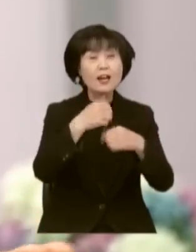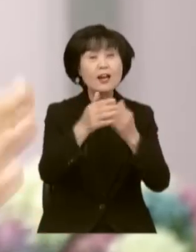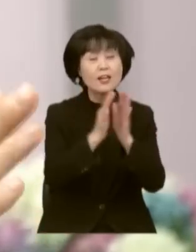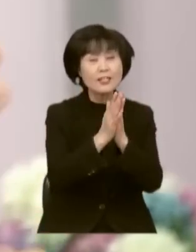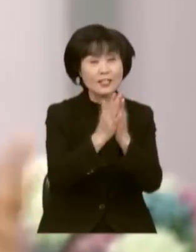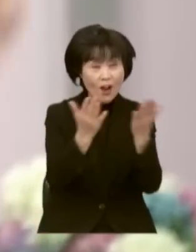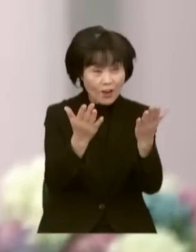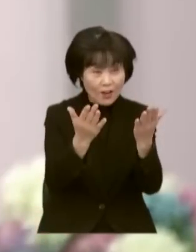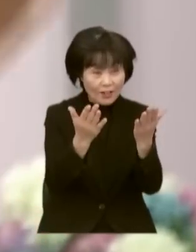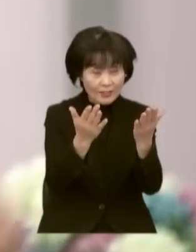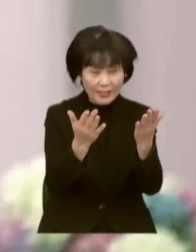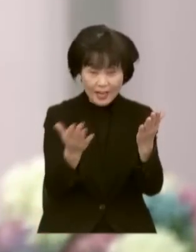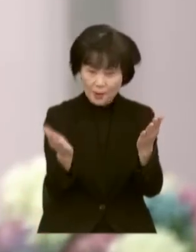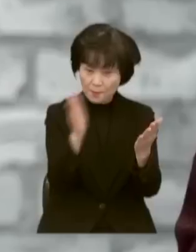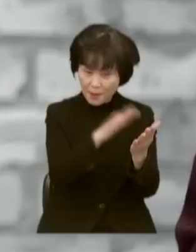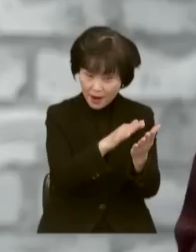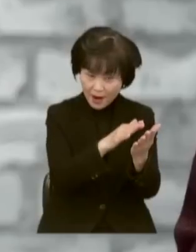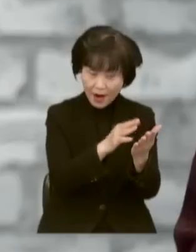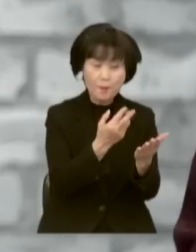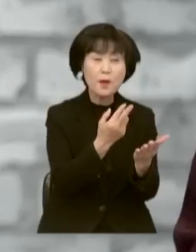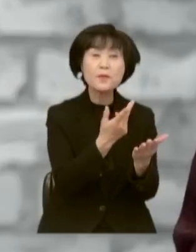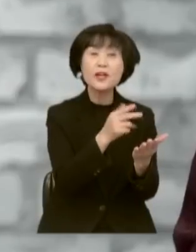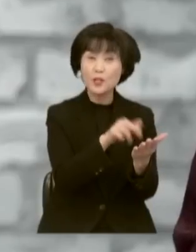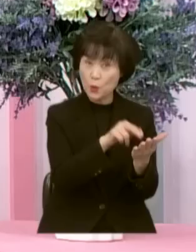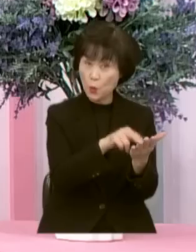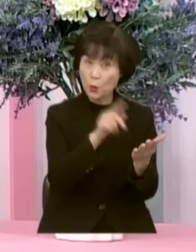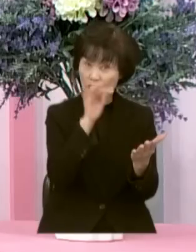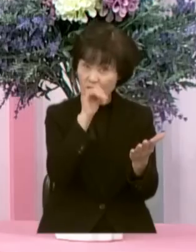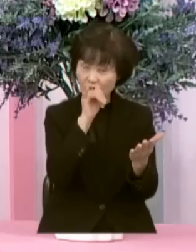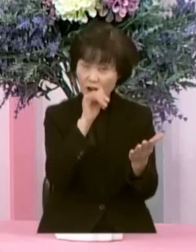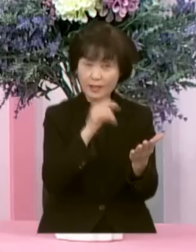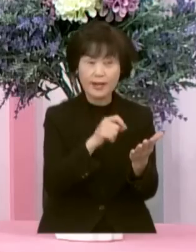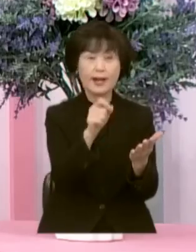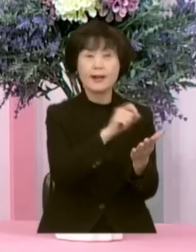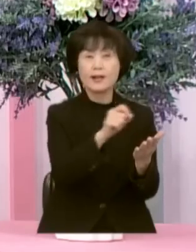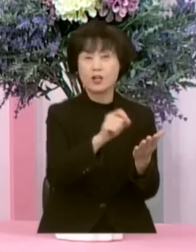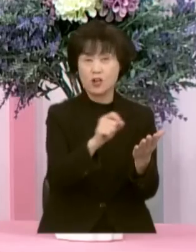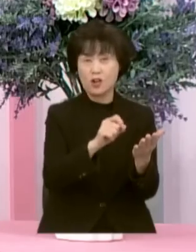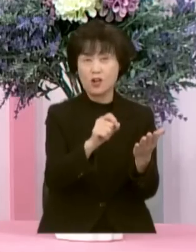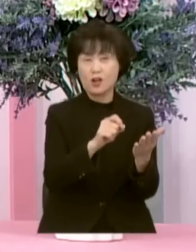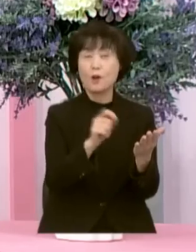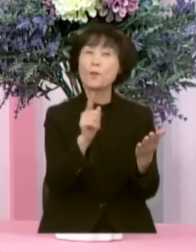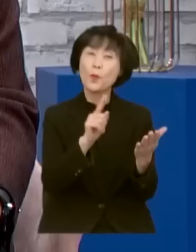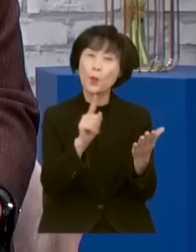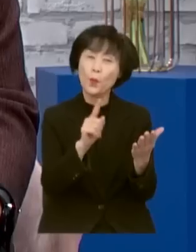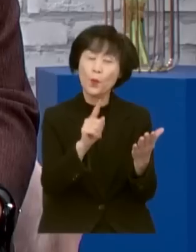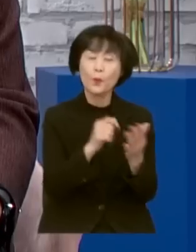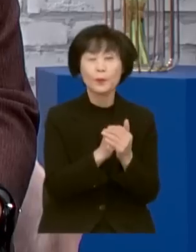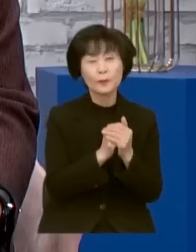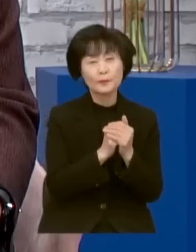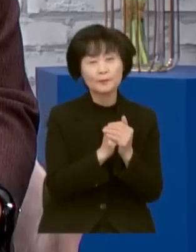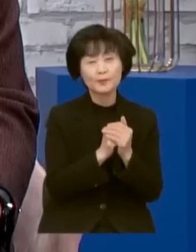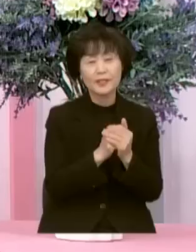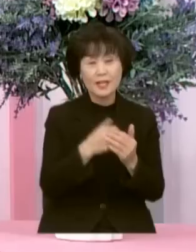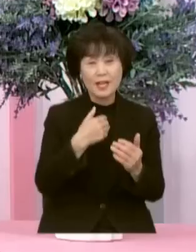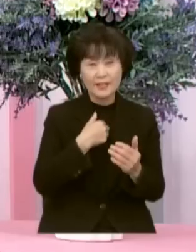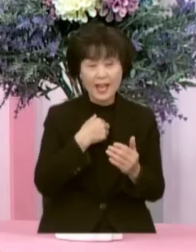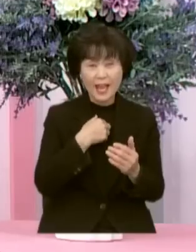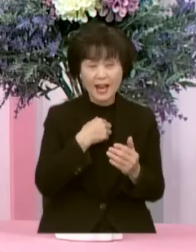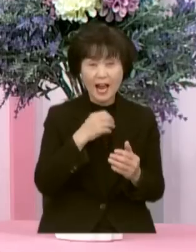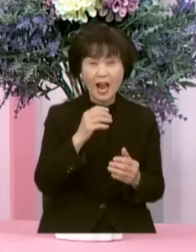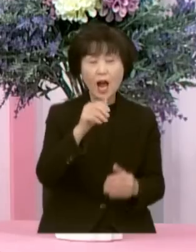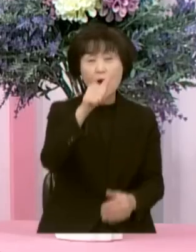이렇게 넘기면 빈 공간이 있잖아요. 그렇죠. 예예. 거기에다가 제가 한 글자 한 글자 이렇게 눌렀었어요. 뭐라고?